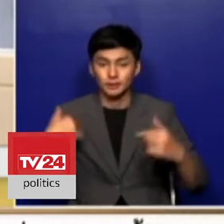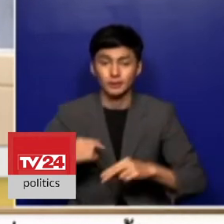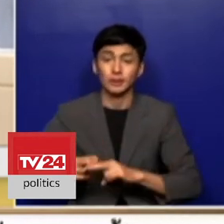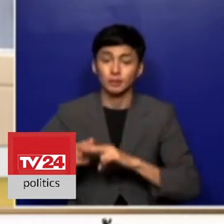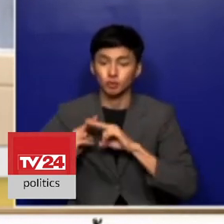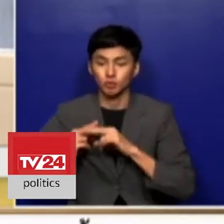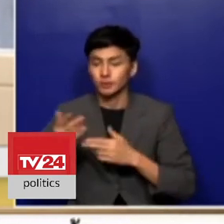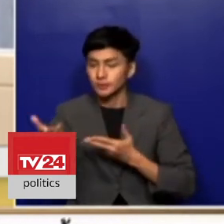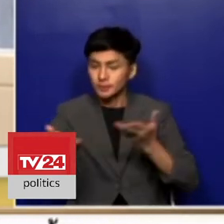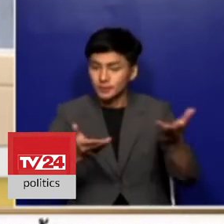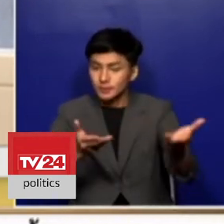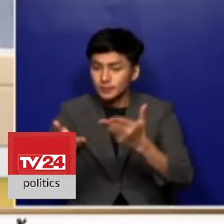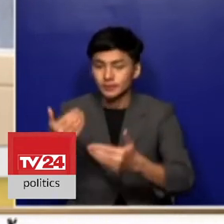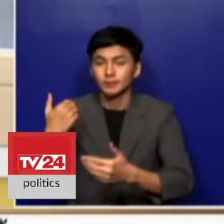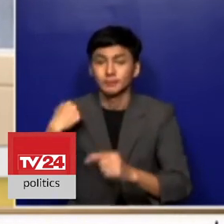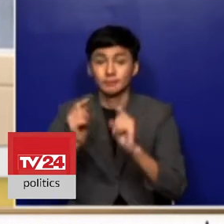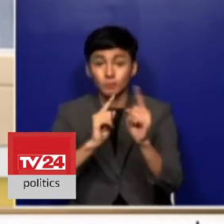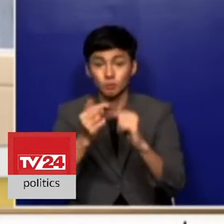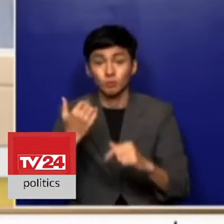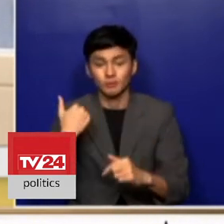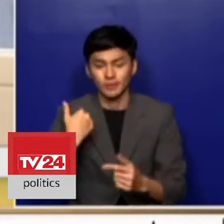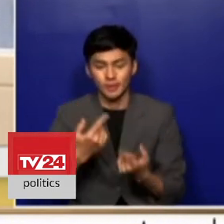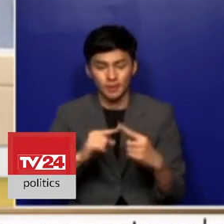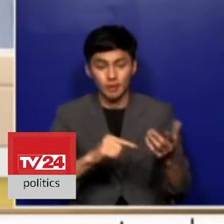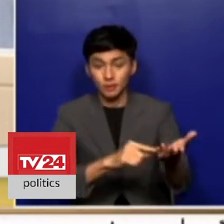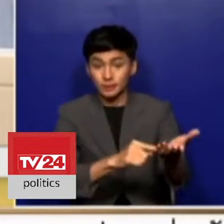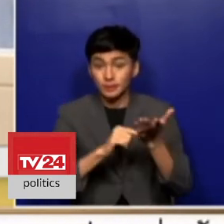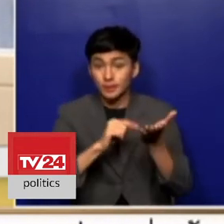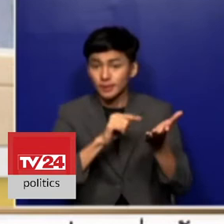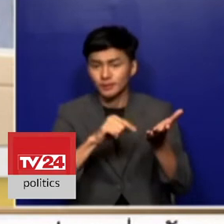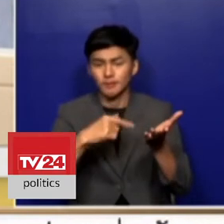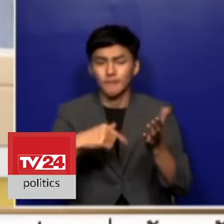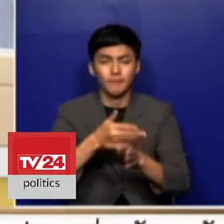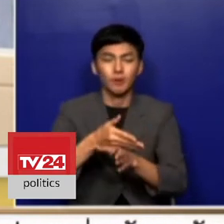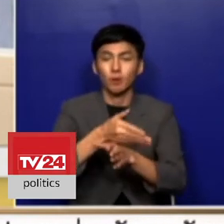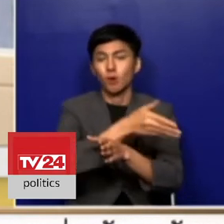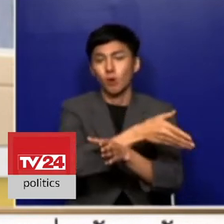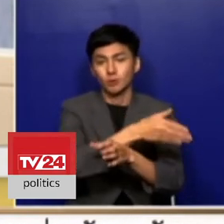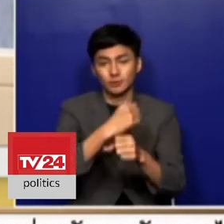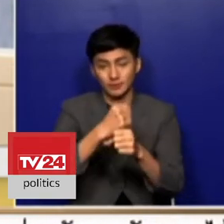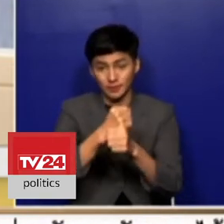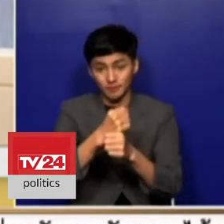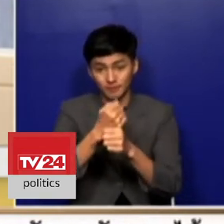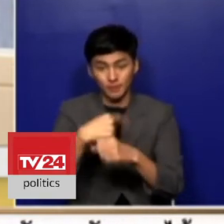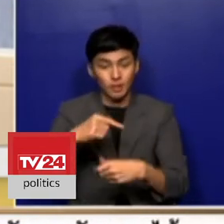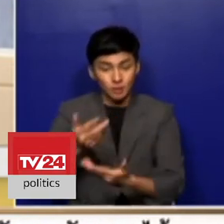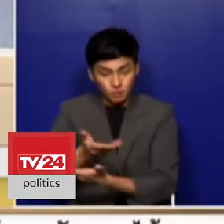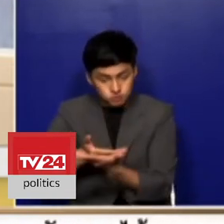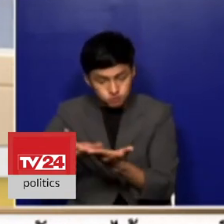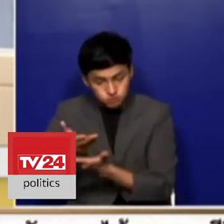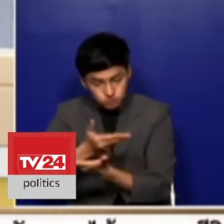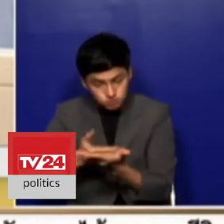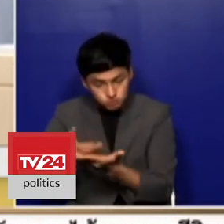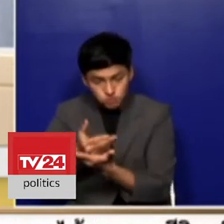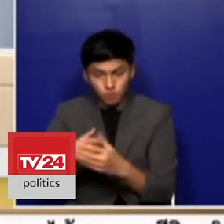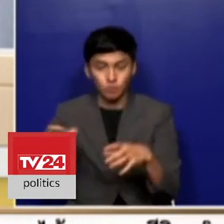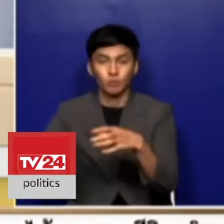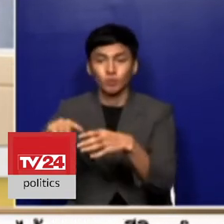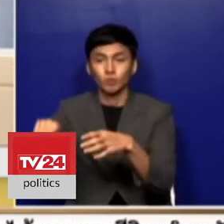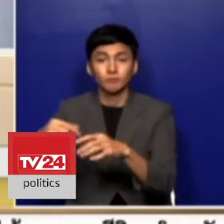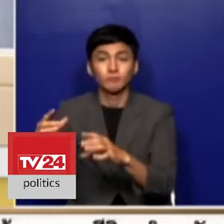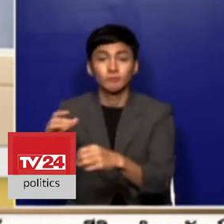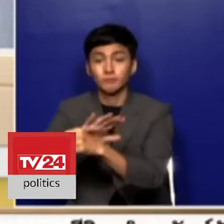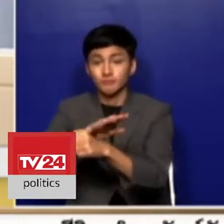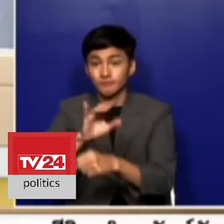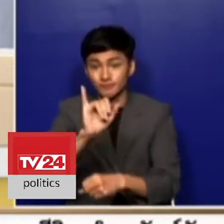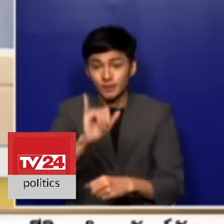ประชุมแล้วแต่ข้อเสนอดังกล่าวเป็นเพียงข้อเสนอเบื้องต้นค่ะยังไม่ได้หารือผู้ที่มีส่วนได้เสียอย่างรอบ